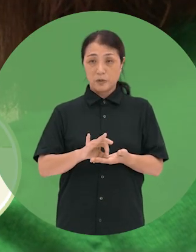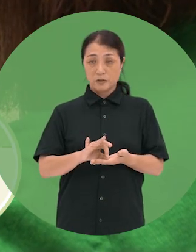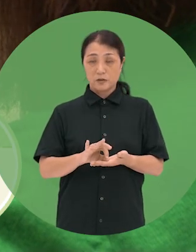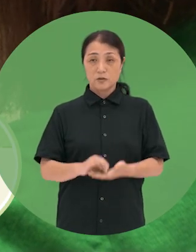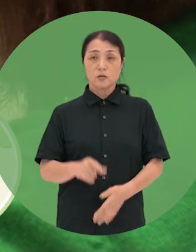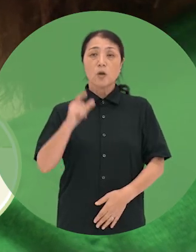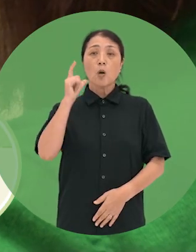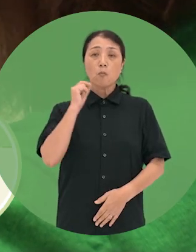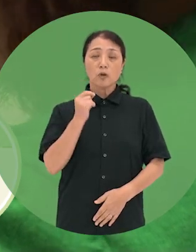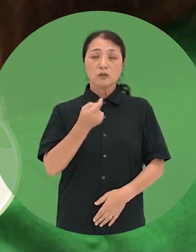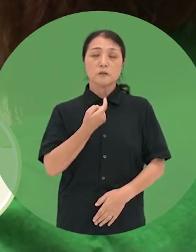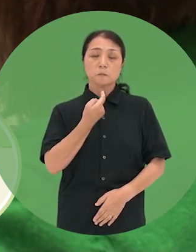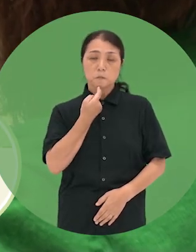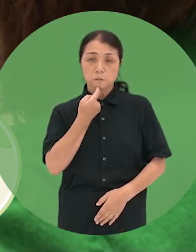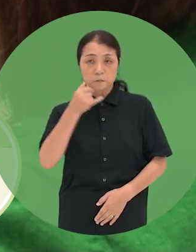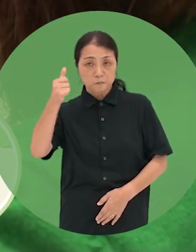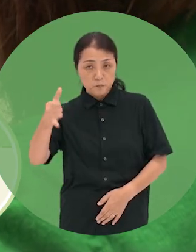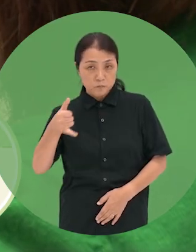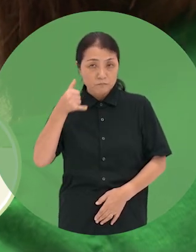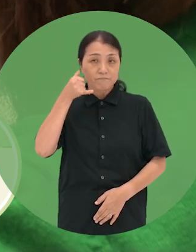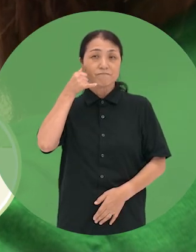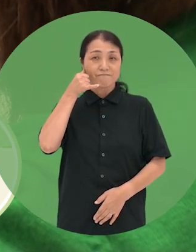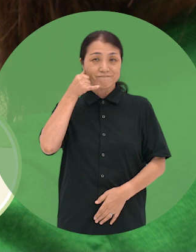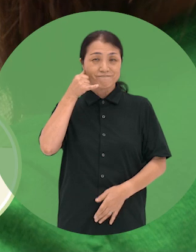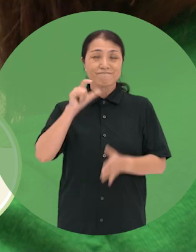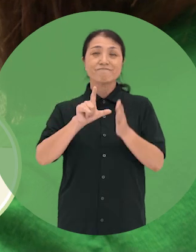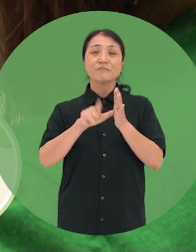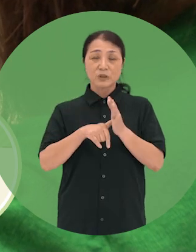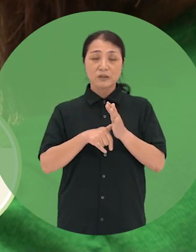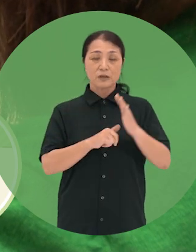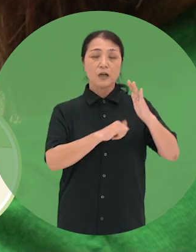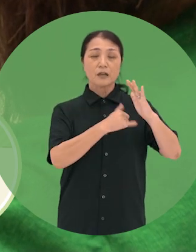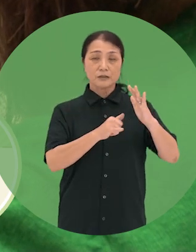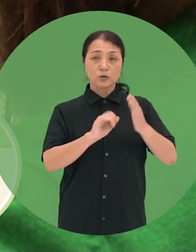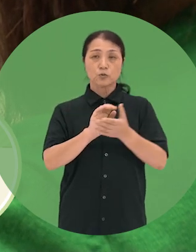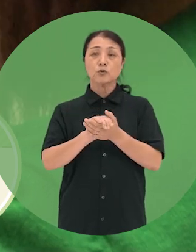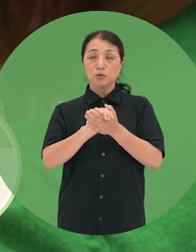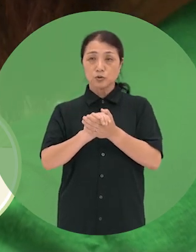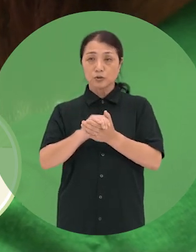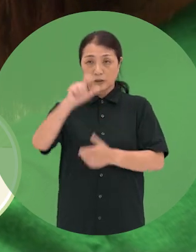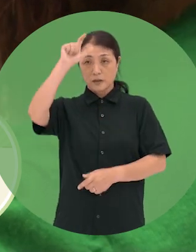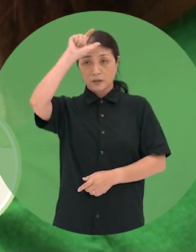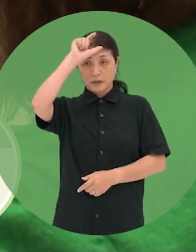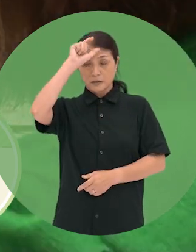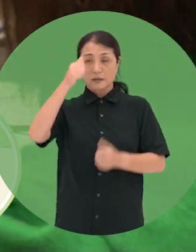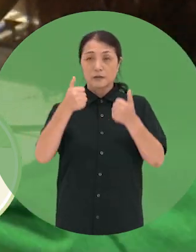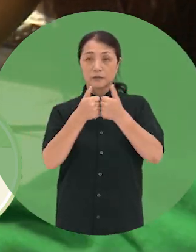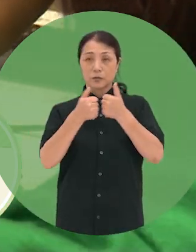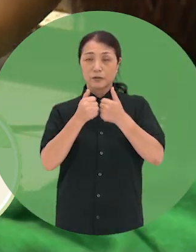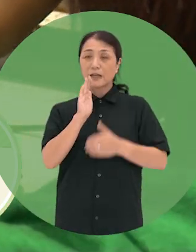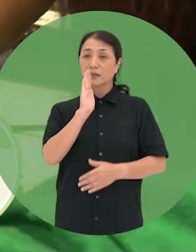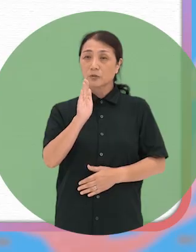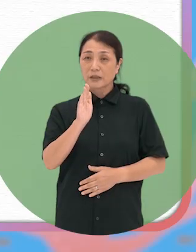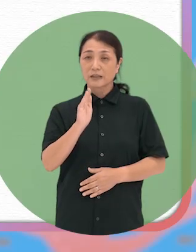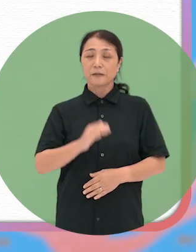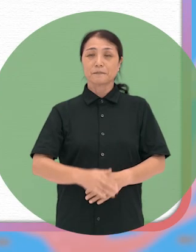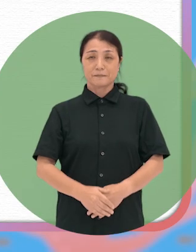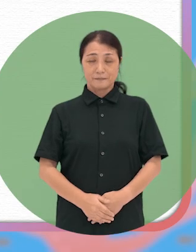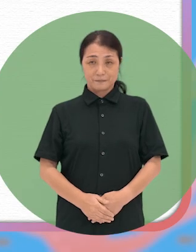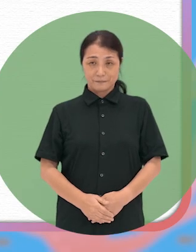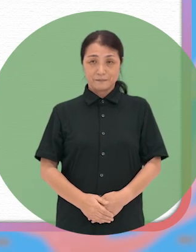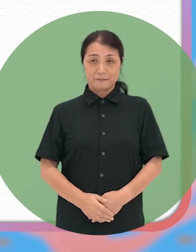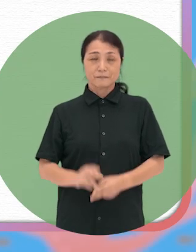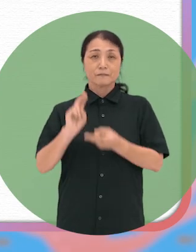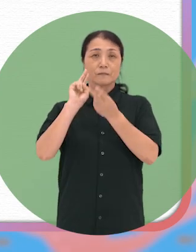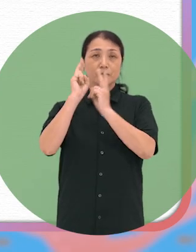一不審な電話を取った場合は家族や友人、警察に相談してくださいね。 沖